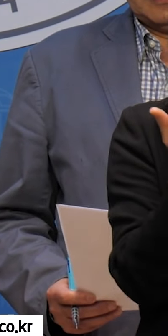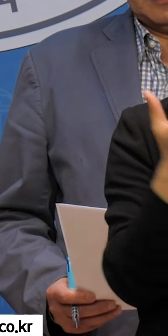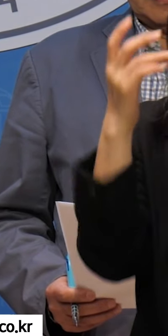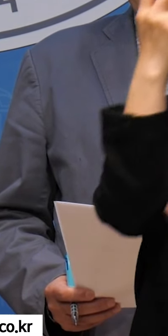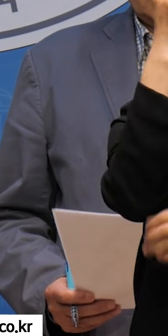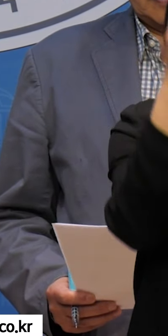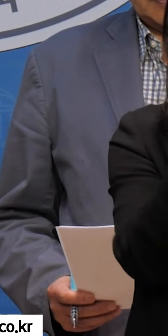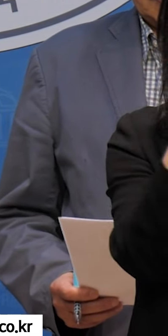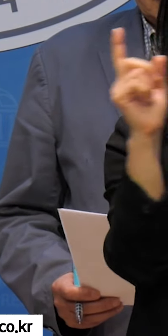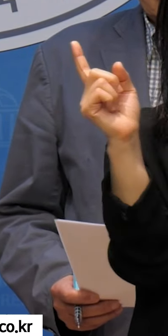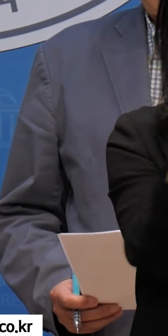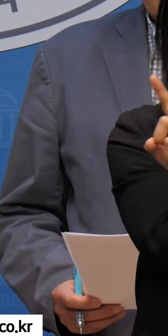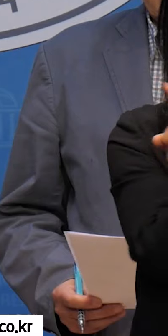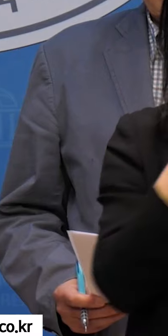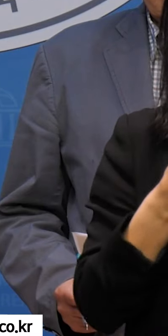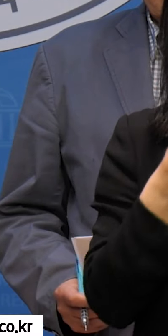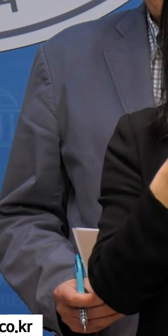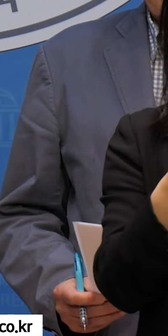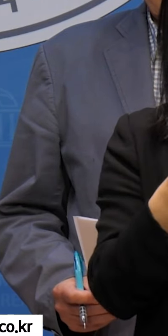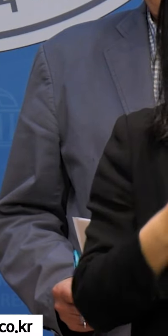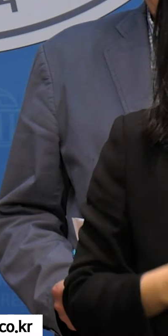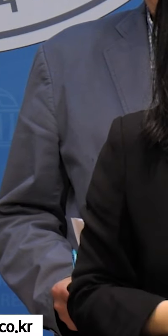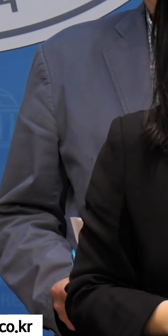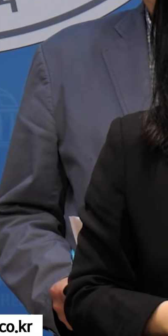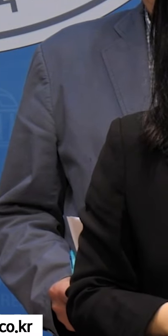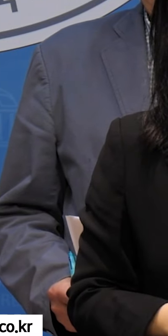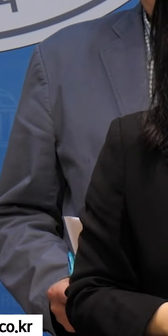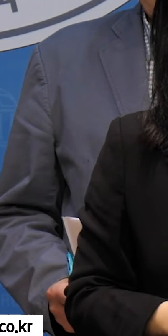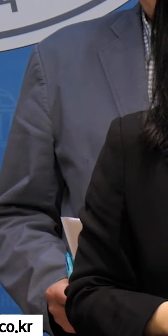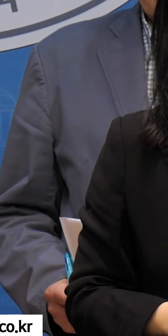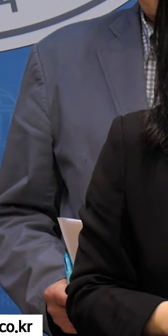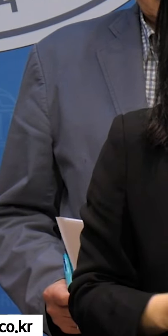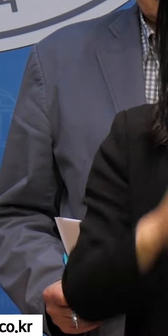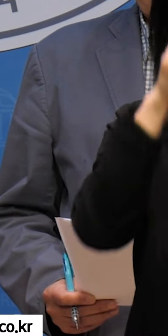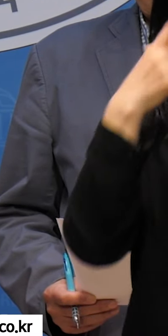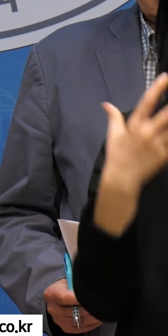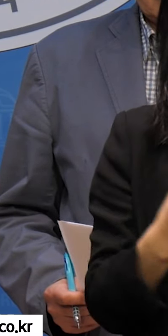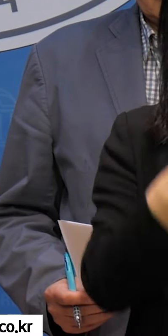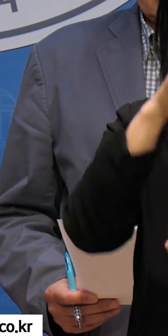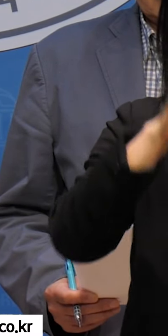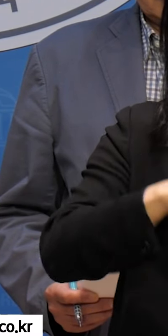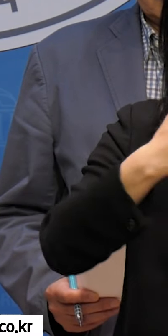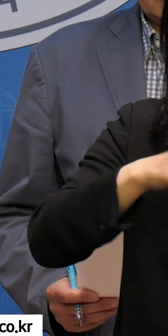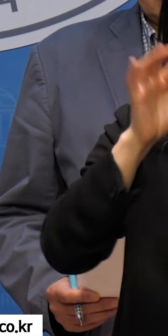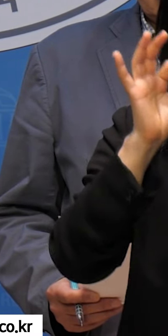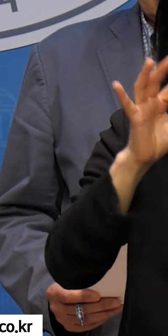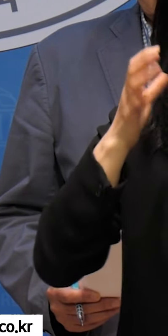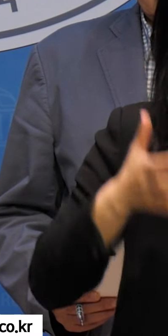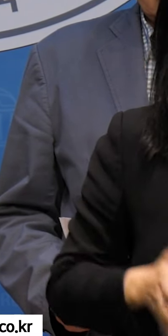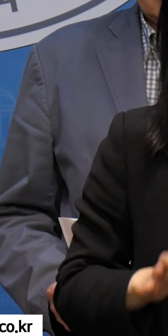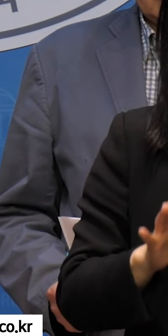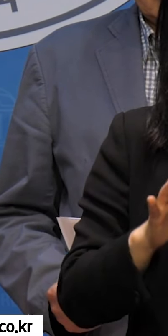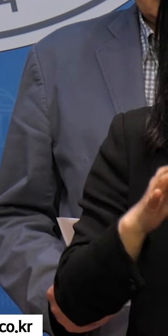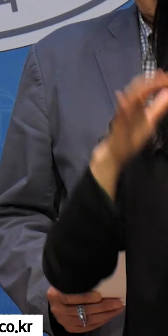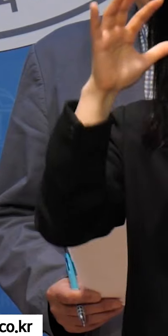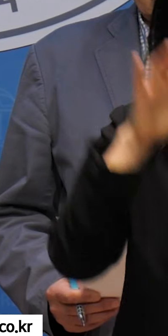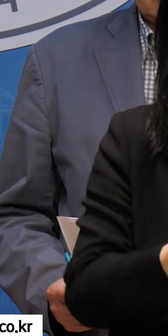조속한 헌법 개정을 촉구한다. 통계청은 우리나라의 합계